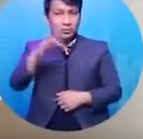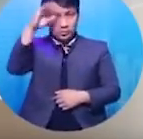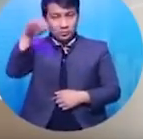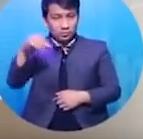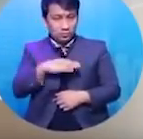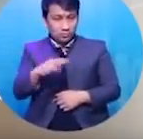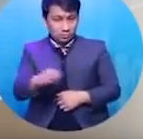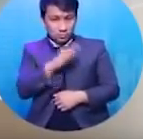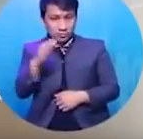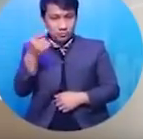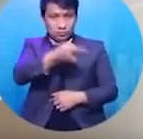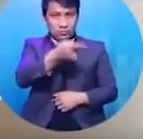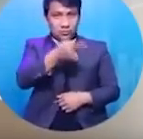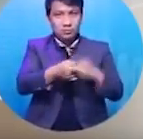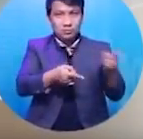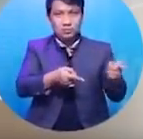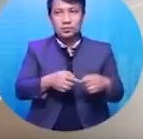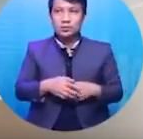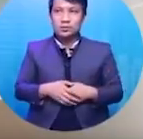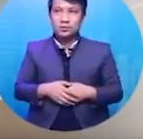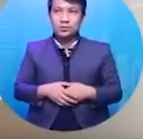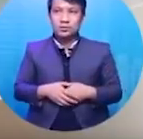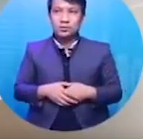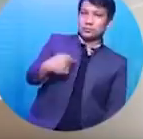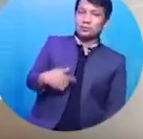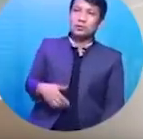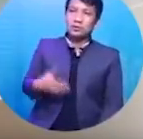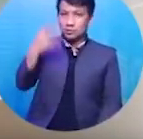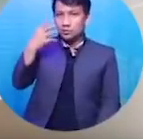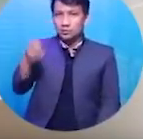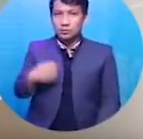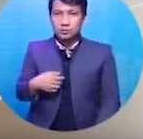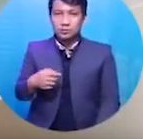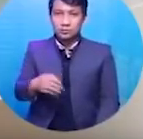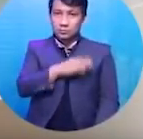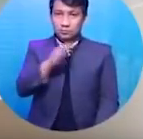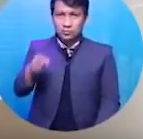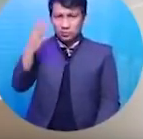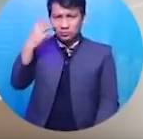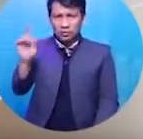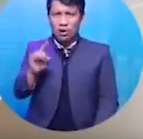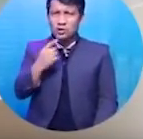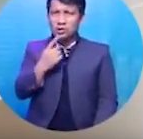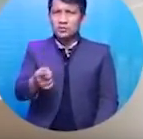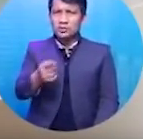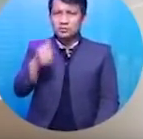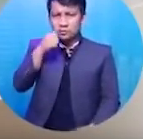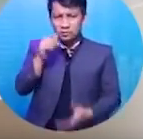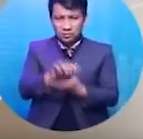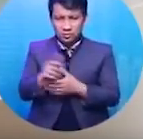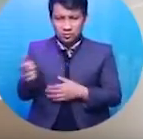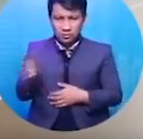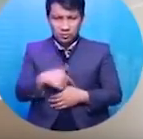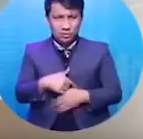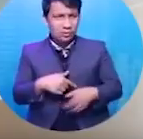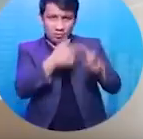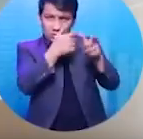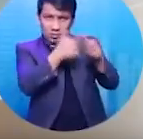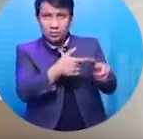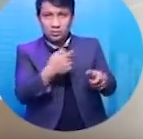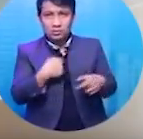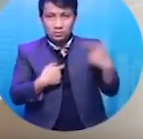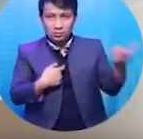dinuro-duro ka pa. Hindi, si misis ko po, ano, duro-duro sa akin. Naging matapang pa si misis. Ano sinasabi ni misis? Ay, bang kapal daw po na mukha ko